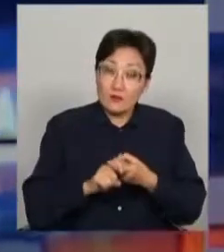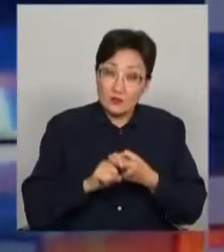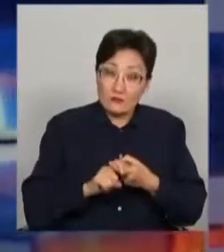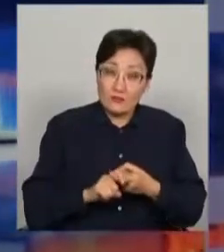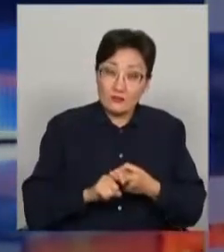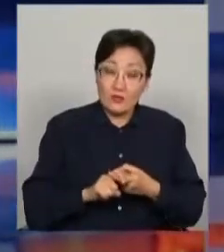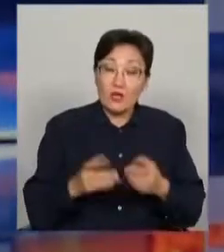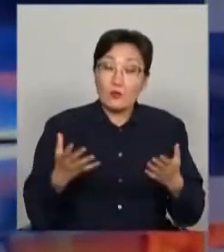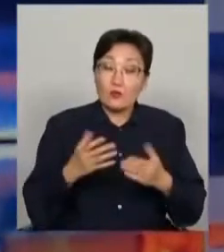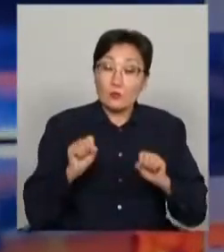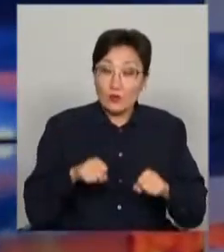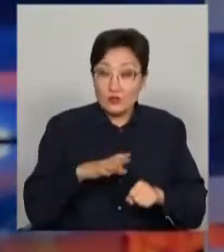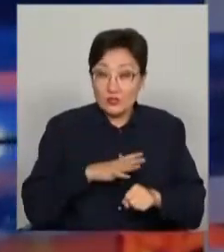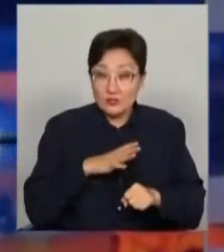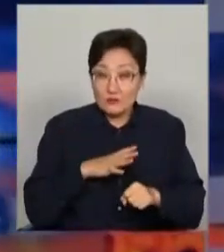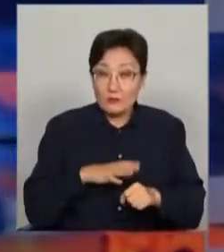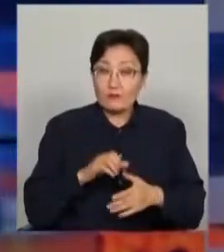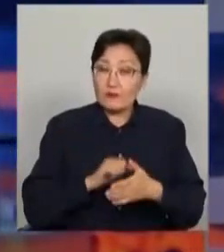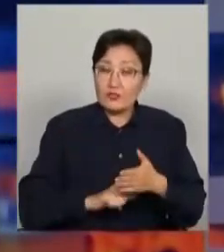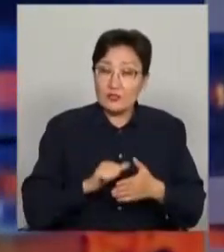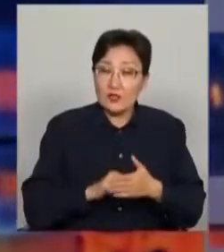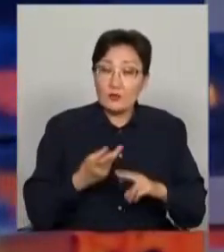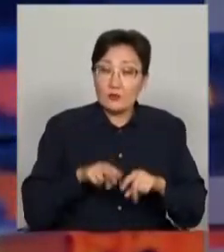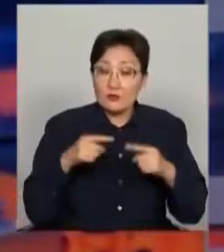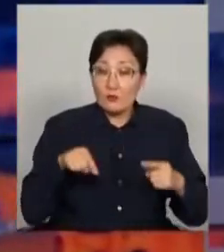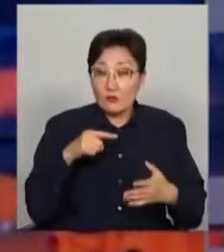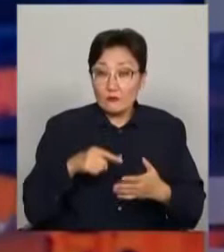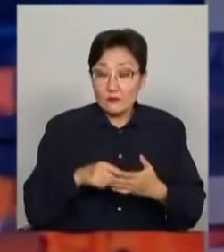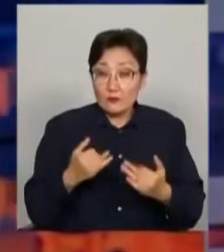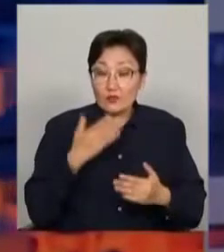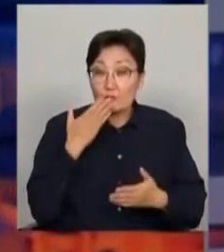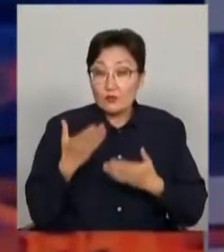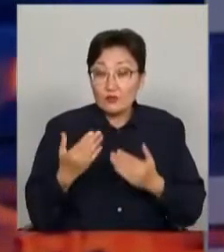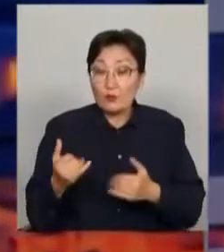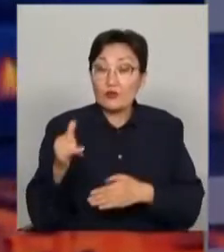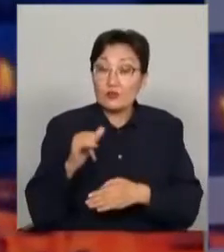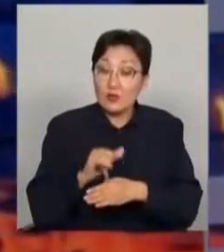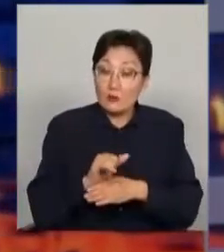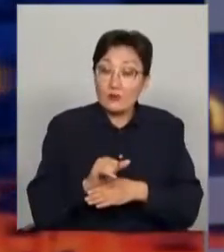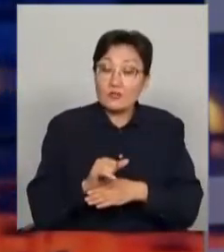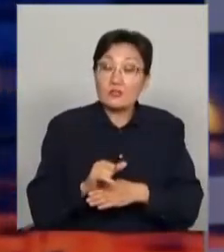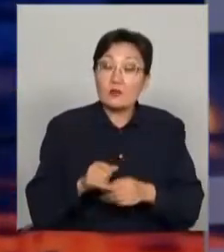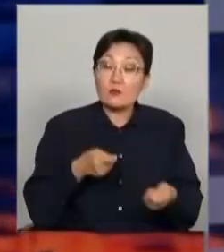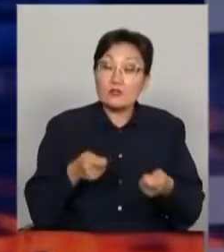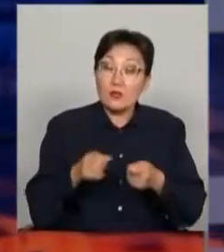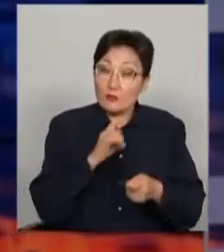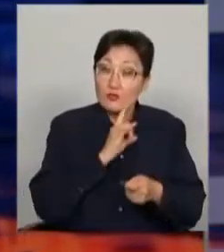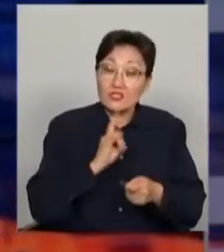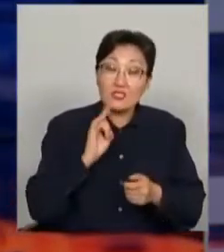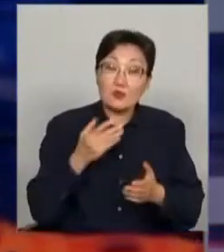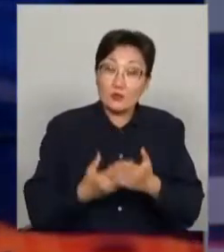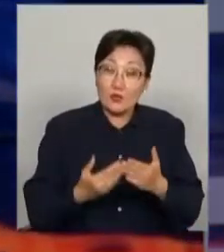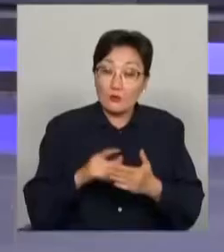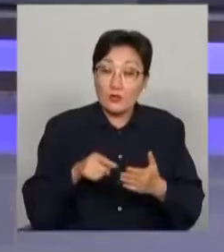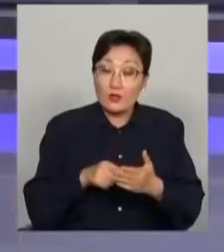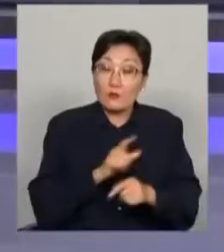инфекция? Какие могут быть последствия? Эти и другие вопросы я задам нашему гостю. У нас в студии заведующая женской консультацией